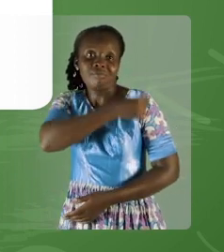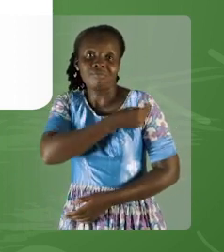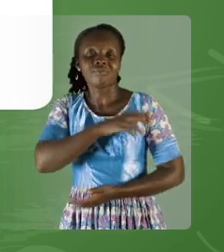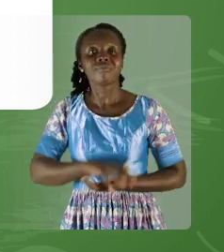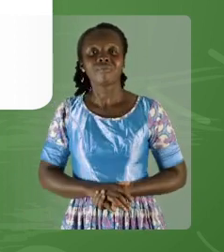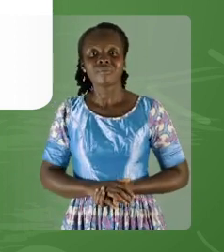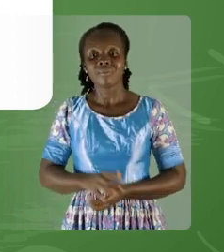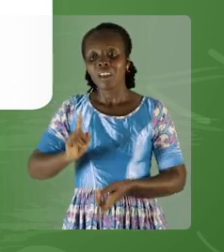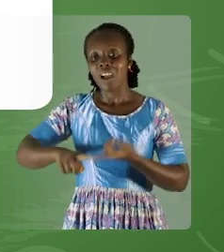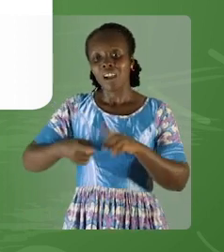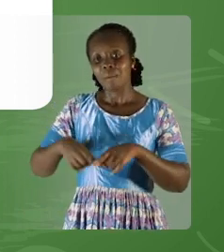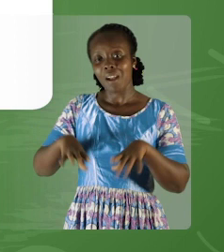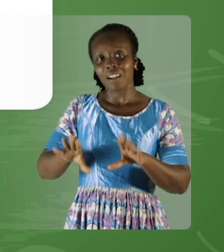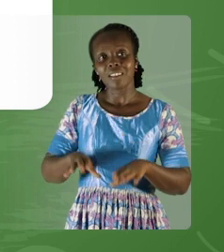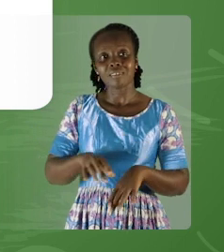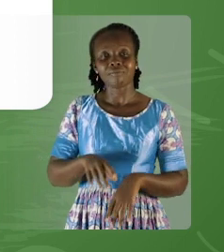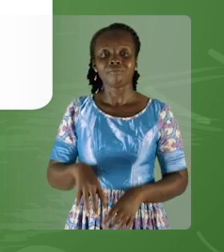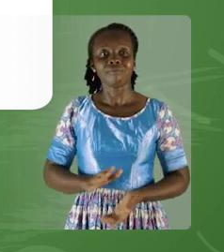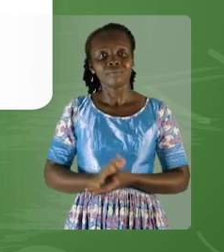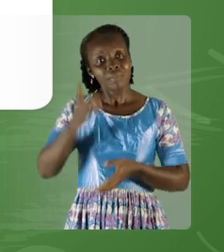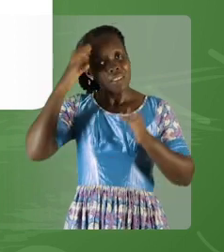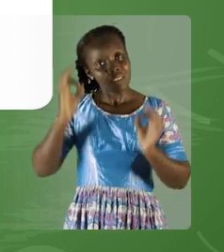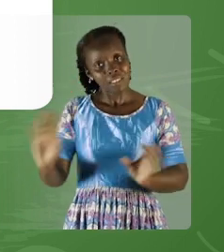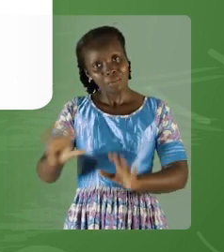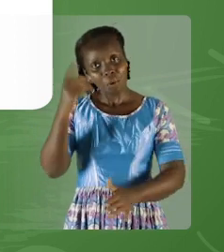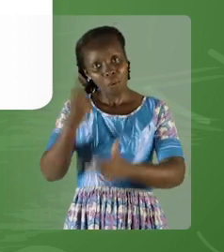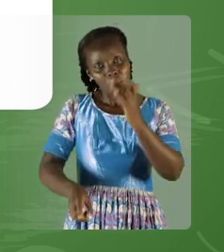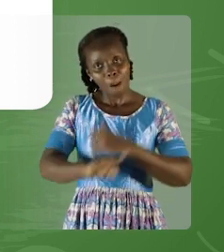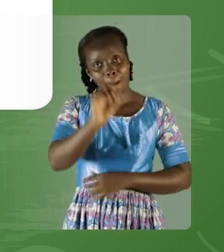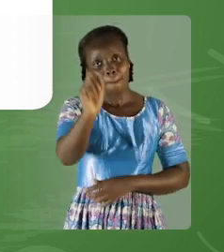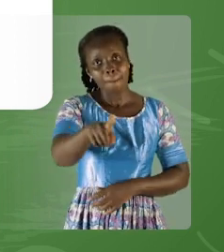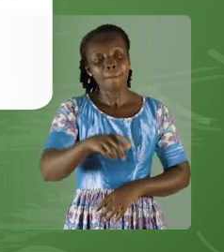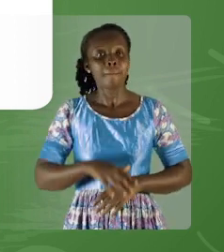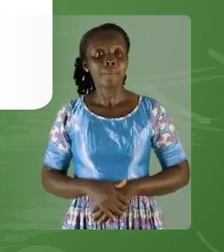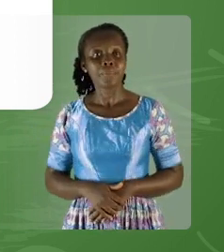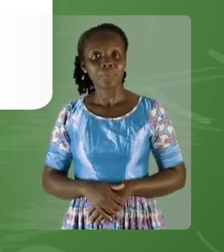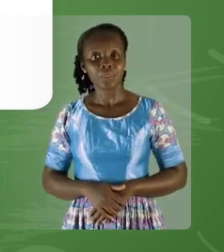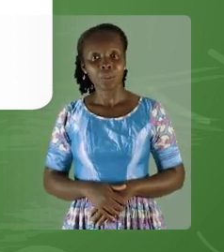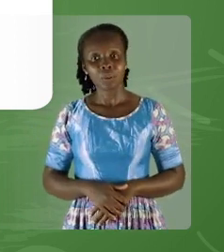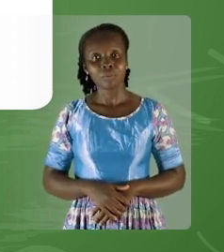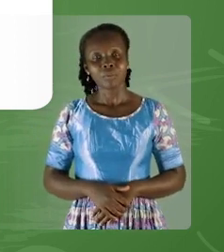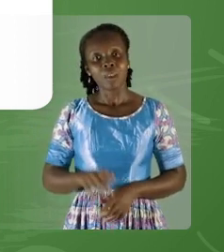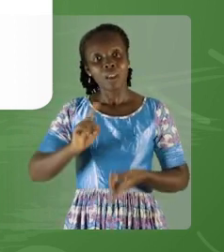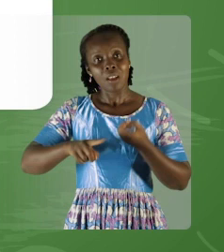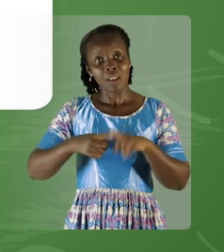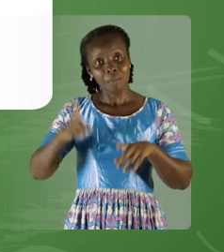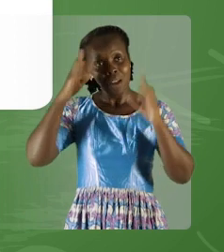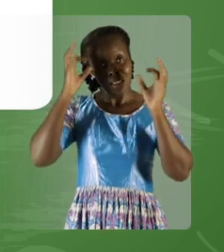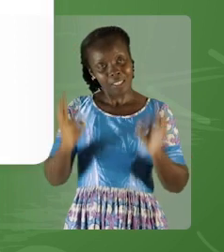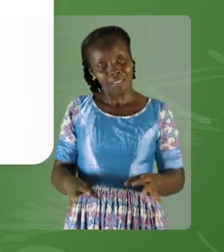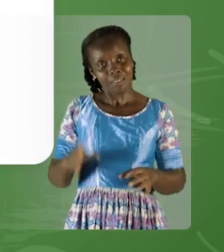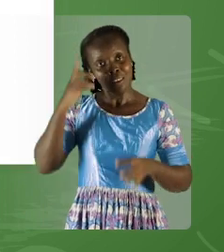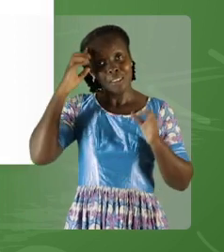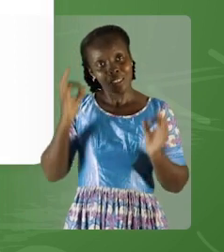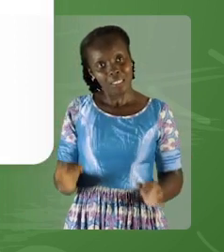Que décident de faire ses camarades? Ses camarades décident de s'informer sur